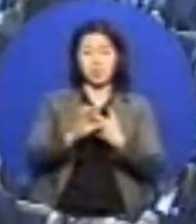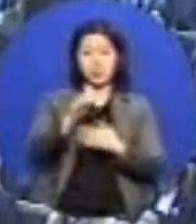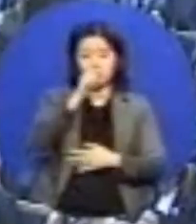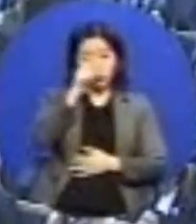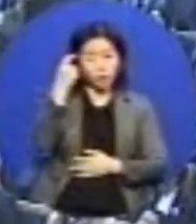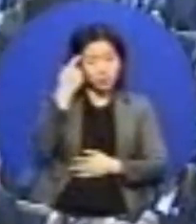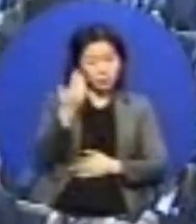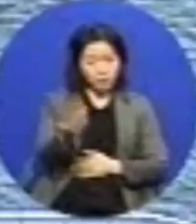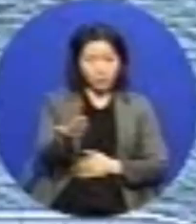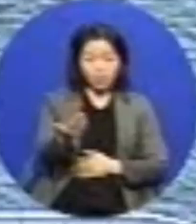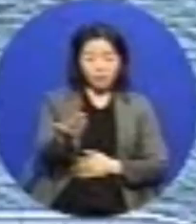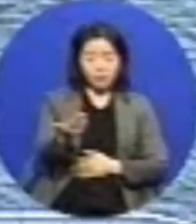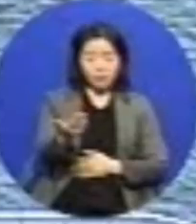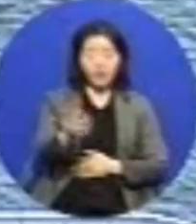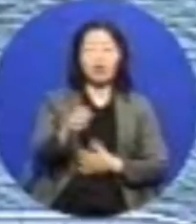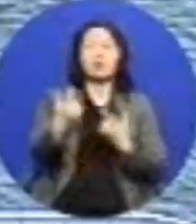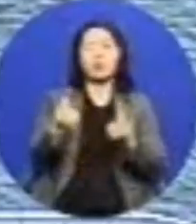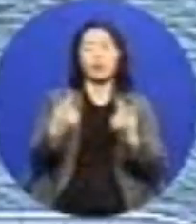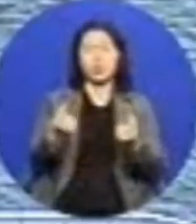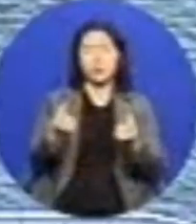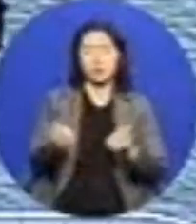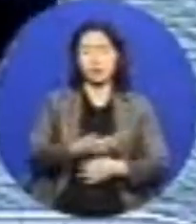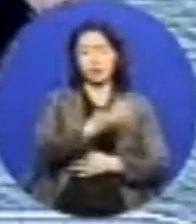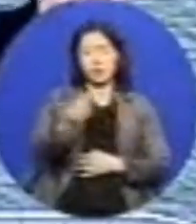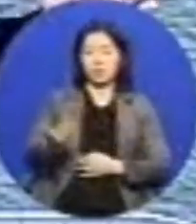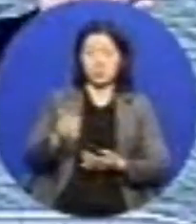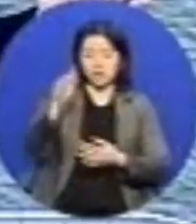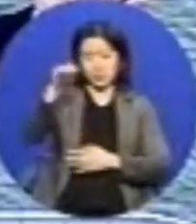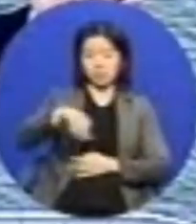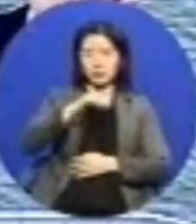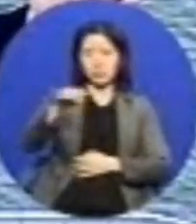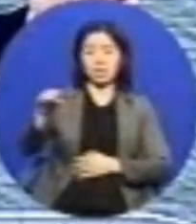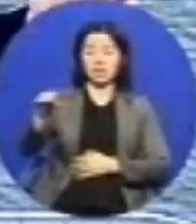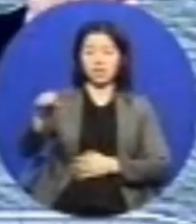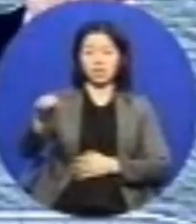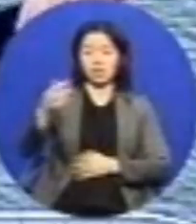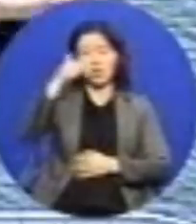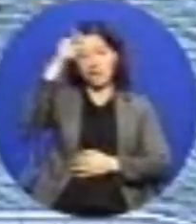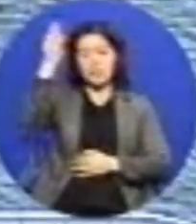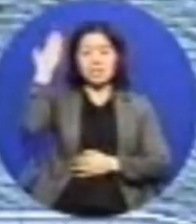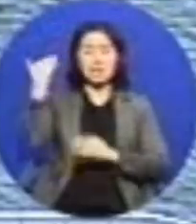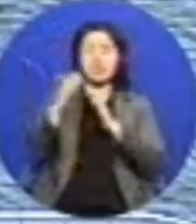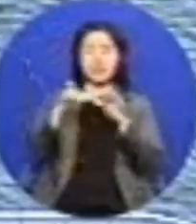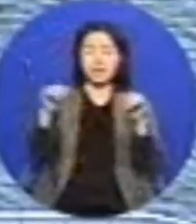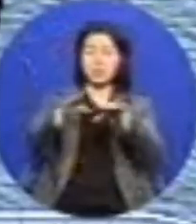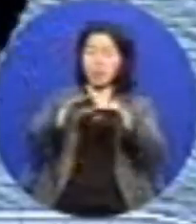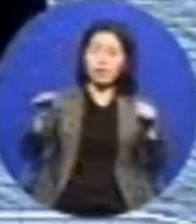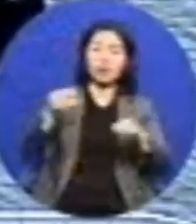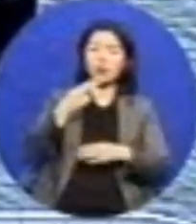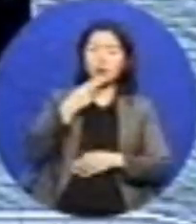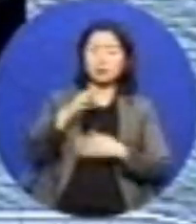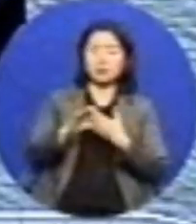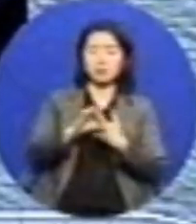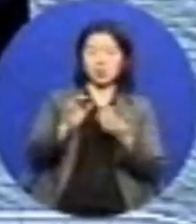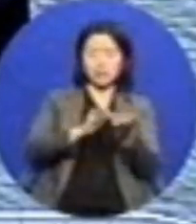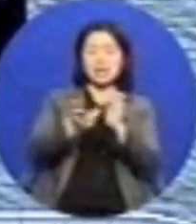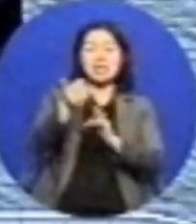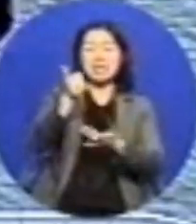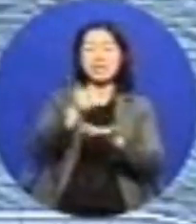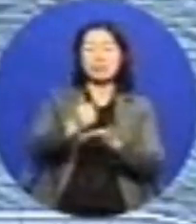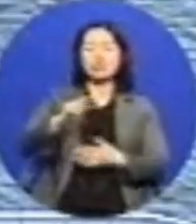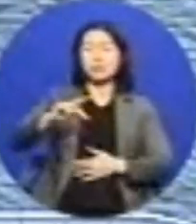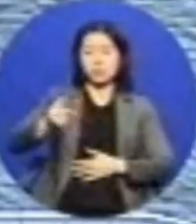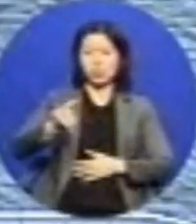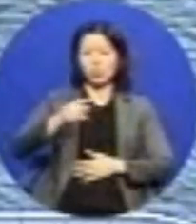여러분이 십자가에서 옛 사람이 저리 지 않으면 그러면 예수님도 불만 이에요